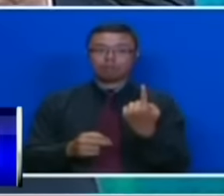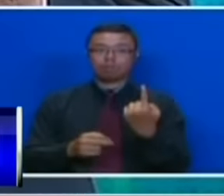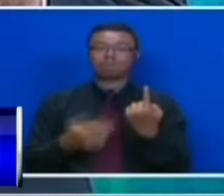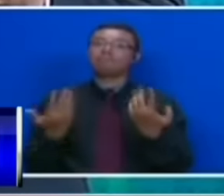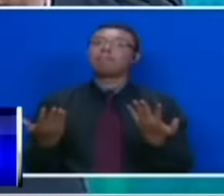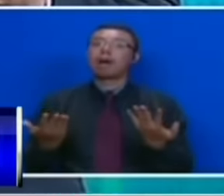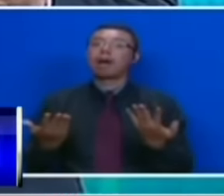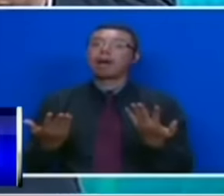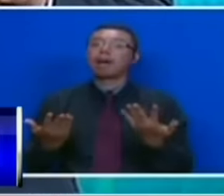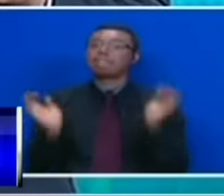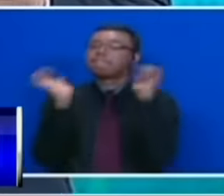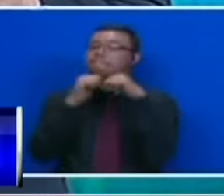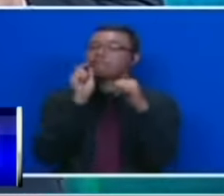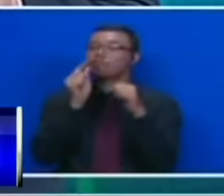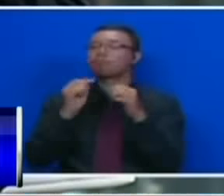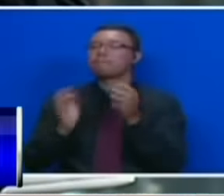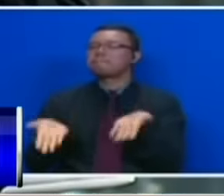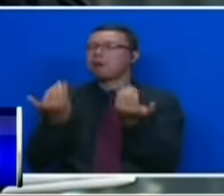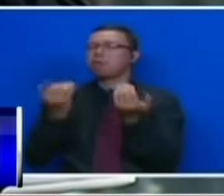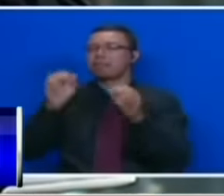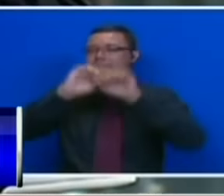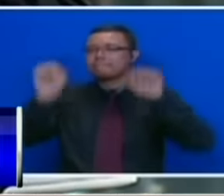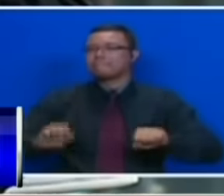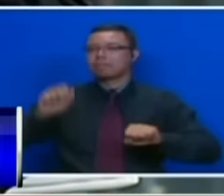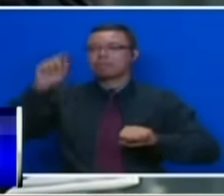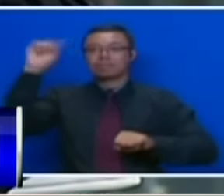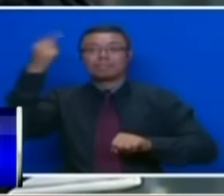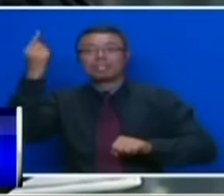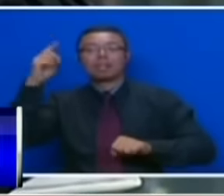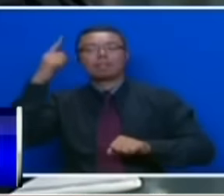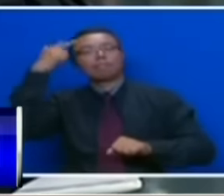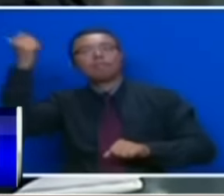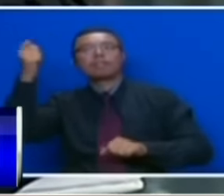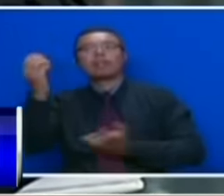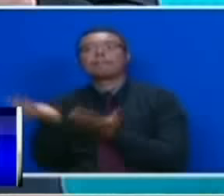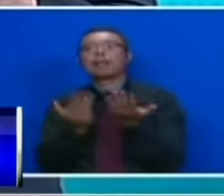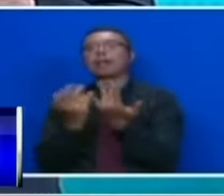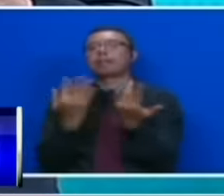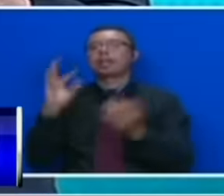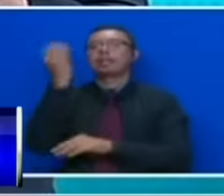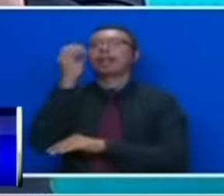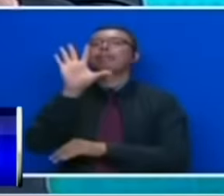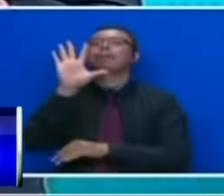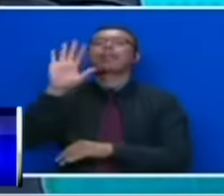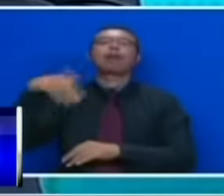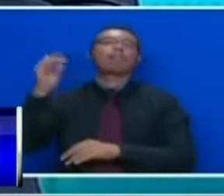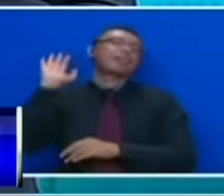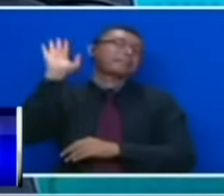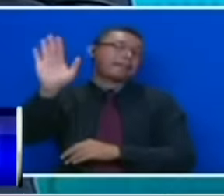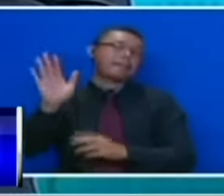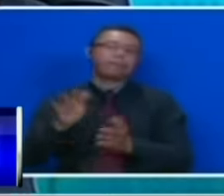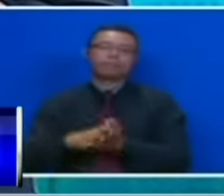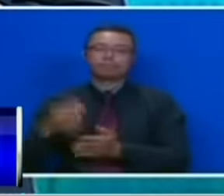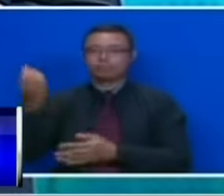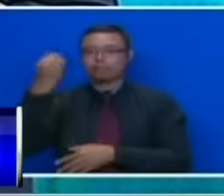komitmen Anda untuk membangun birokrasi yang profesional dan melayani warga DKI Jakarta 5 tahun ke depan? Silakan Anda jawab dalam